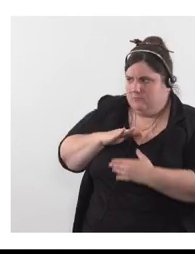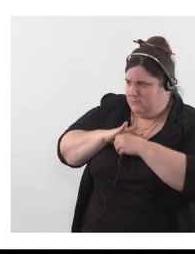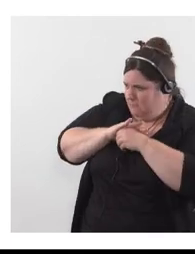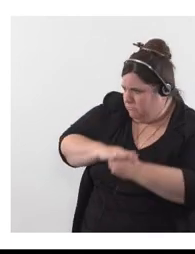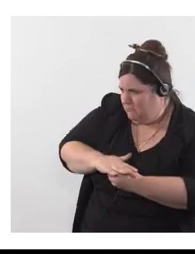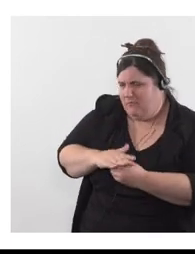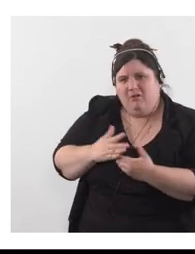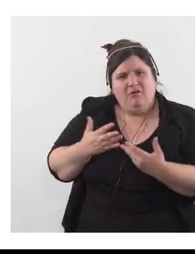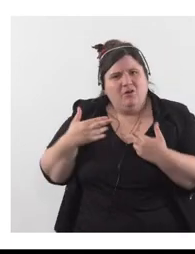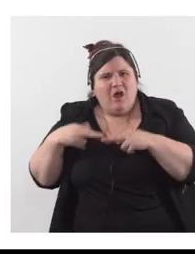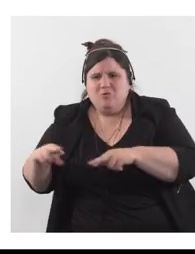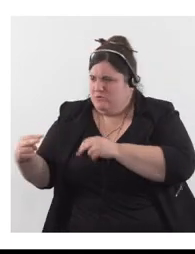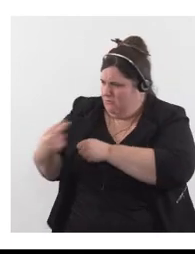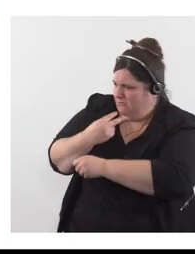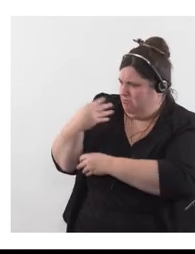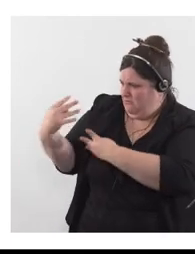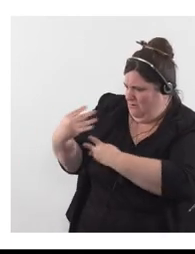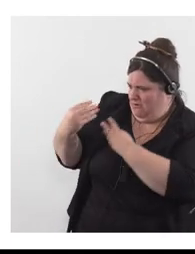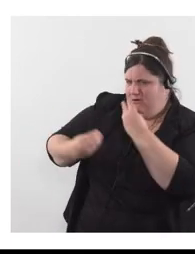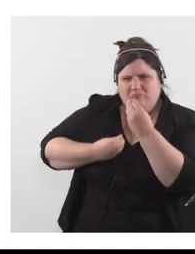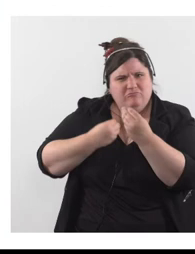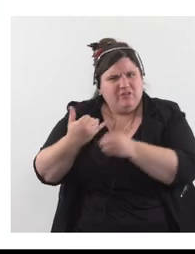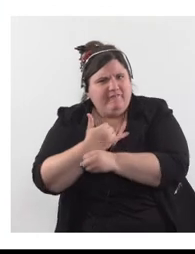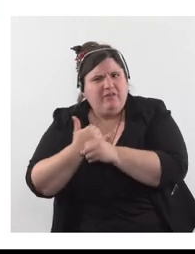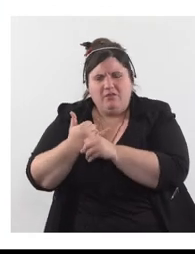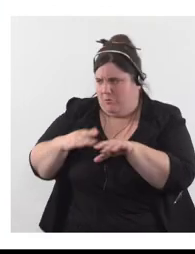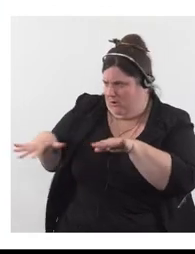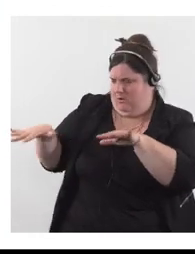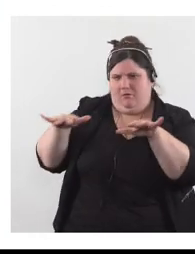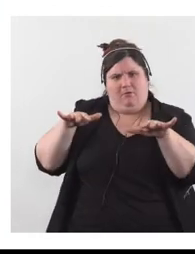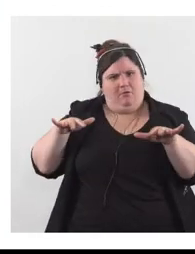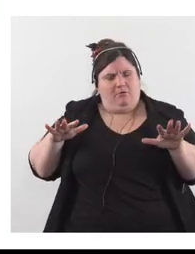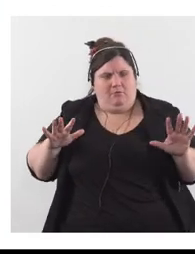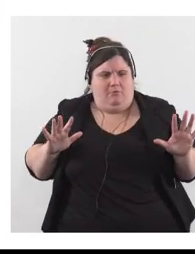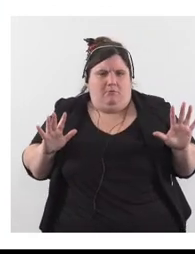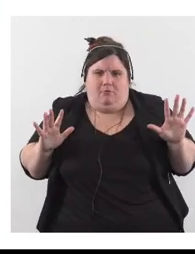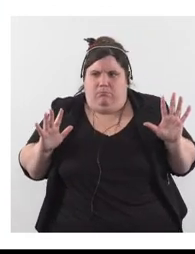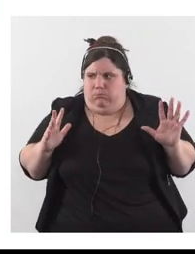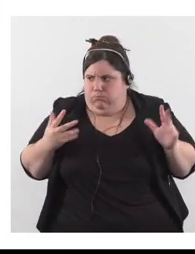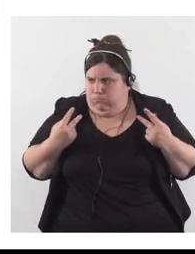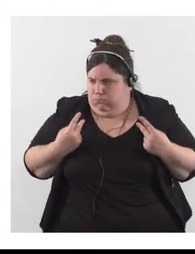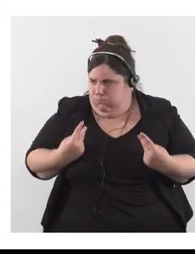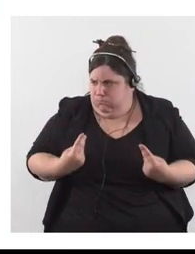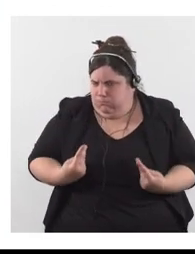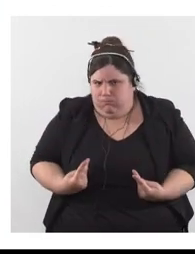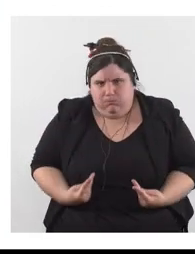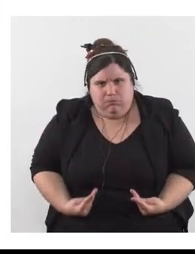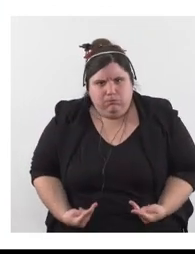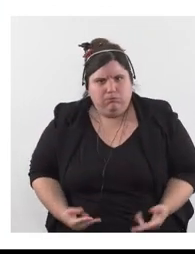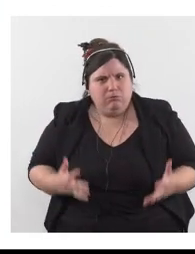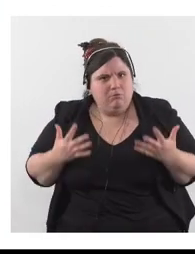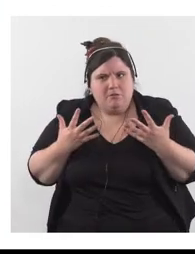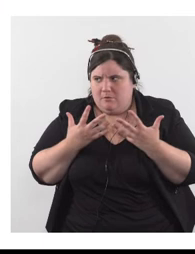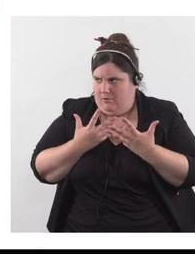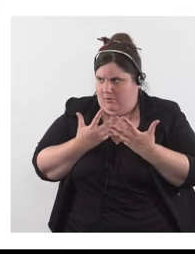la rue, au café, ce que nous entendons à maintes reprises, c'est que cela affecte les gens et